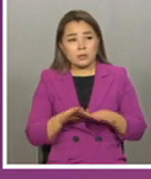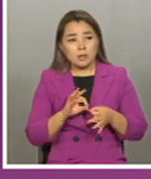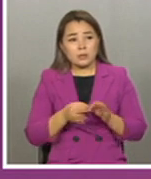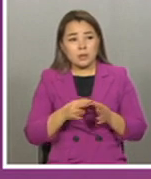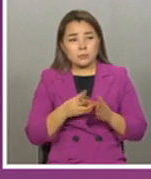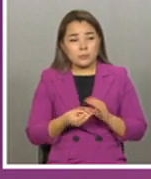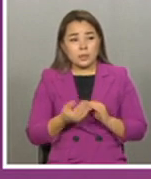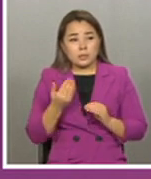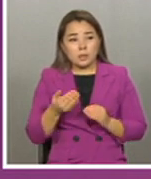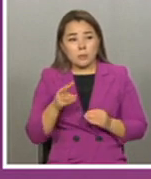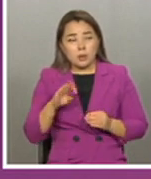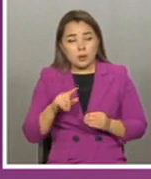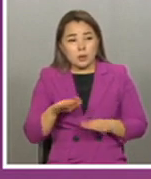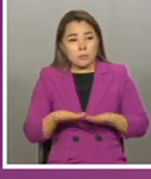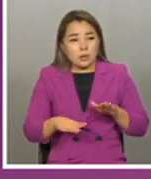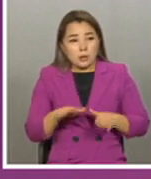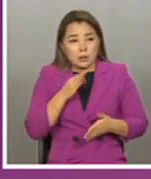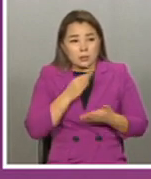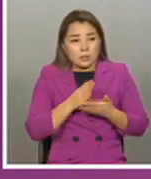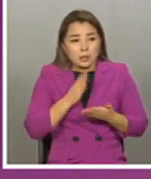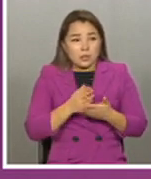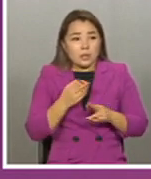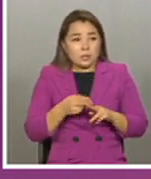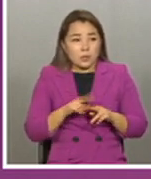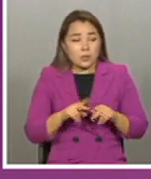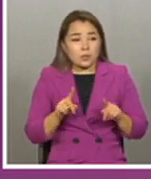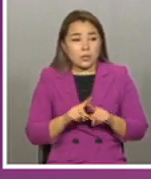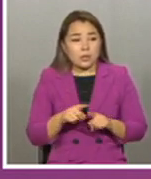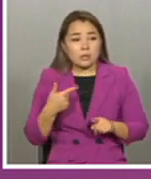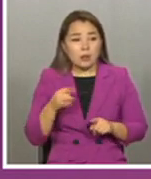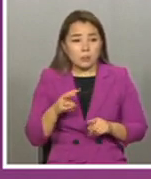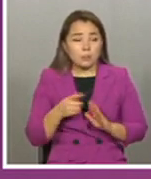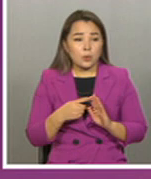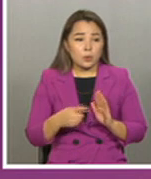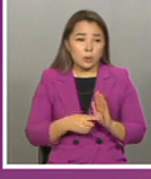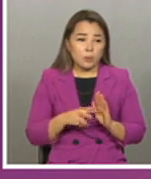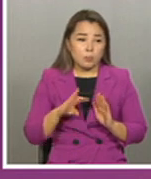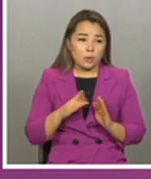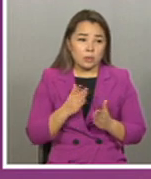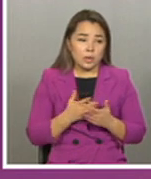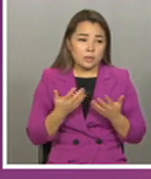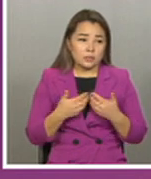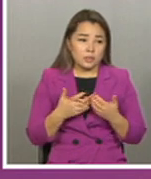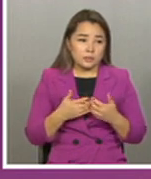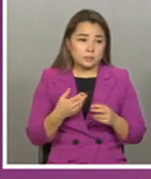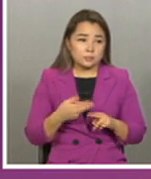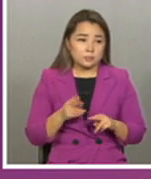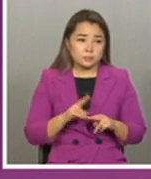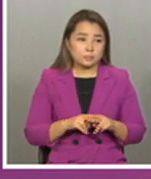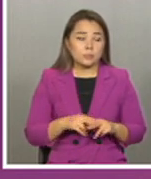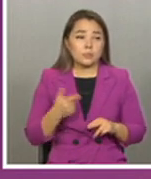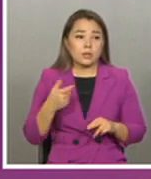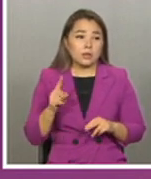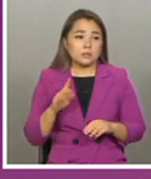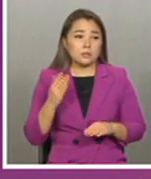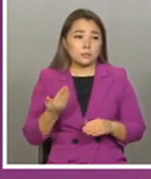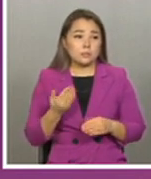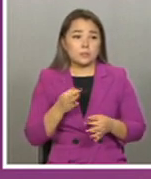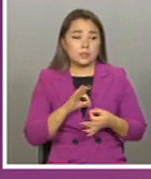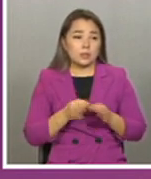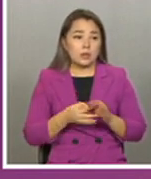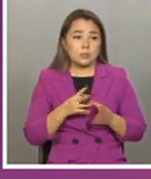мольдік масса деп аталады. Және ол грамм бөлінген мольмен өлшенеді. Газдың көлемі бөлшектер